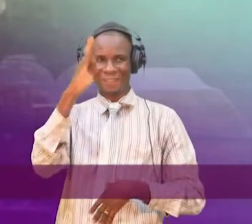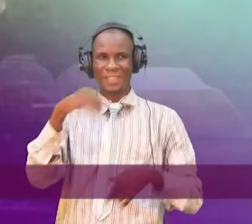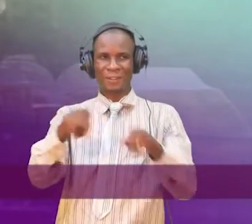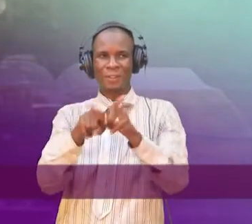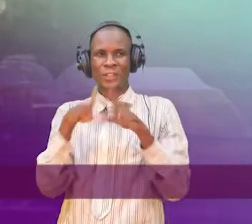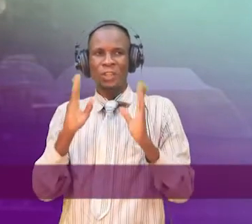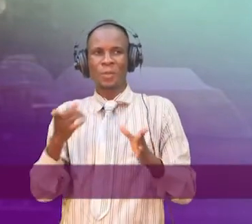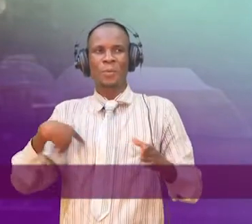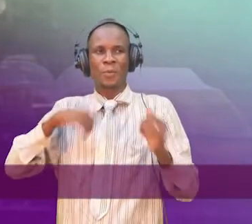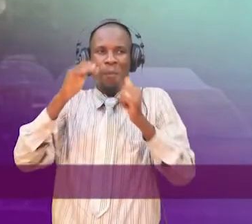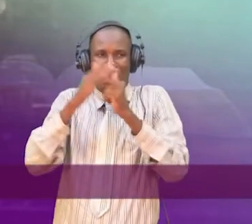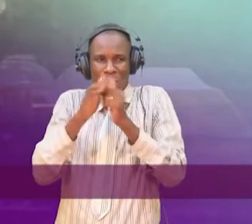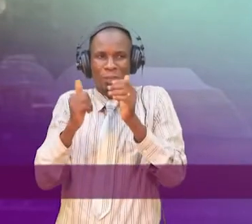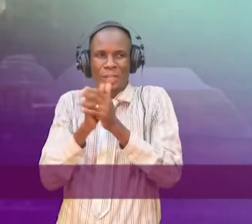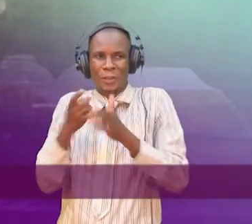molongo mobimba.